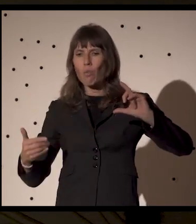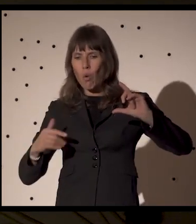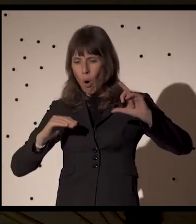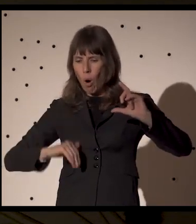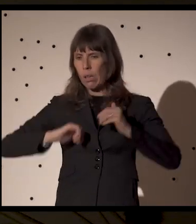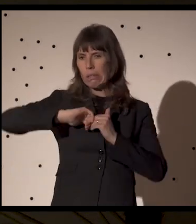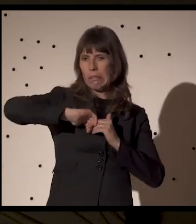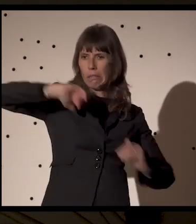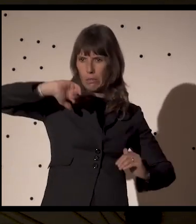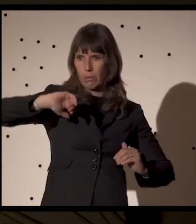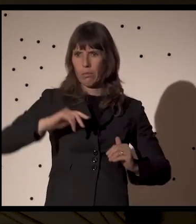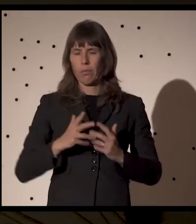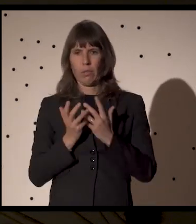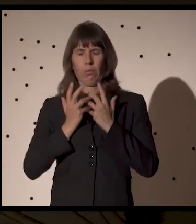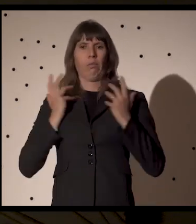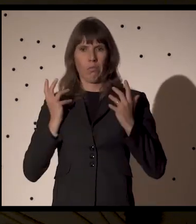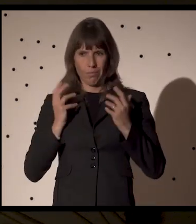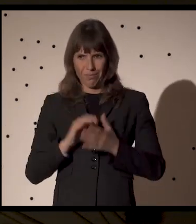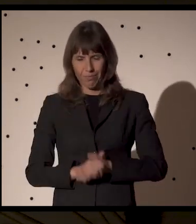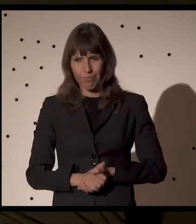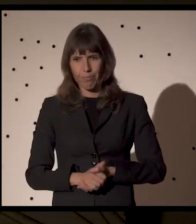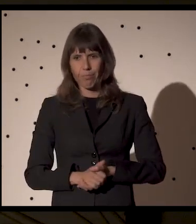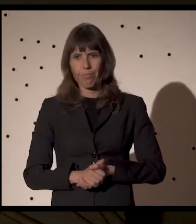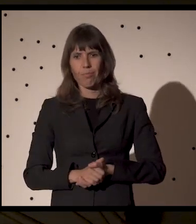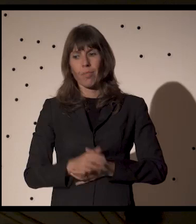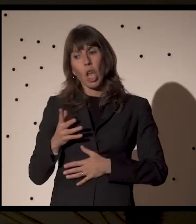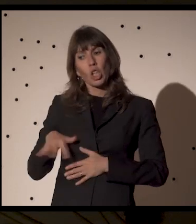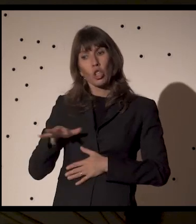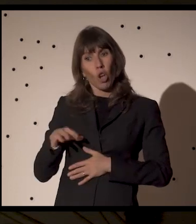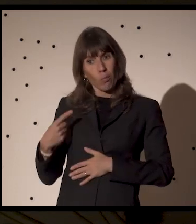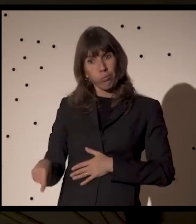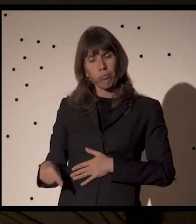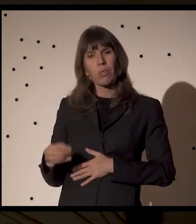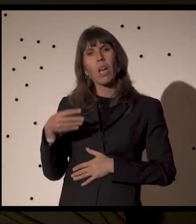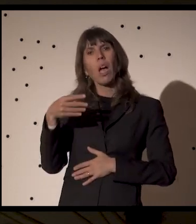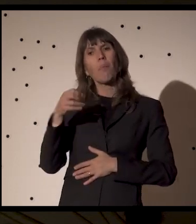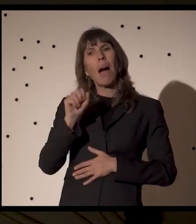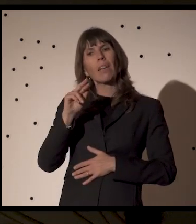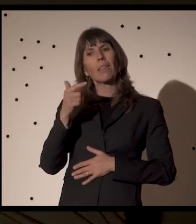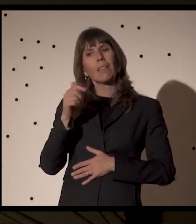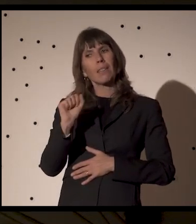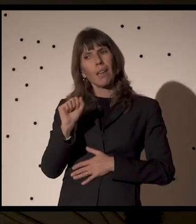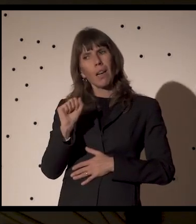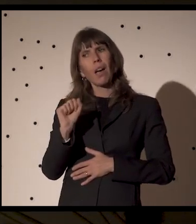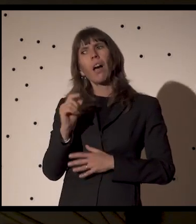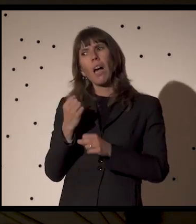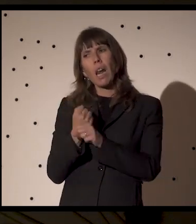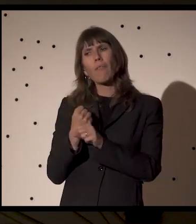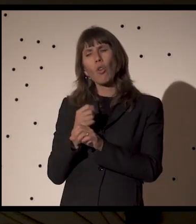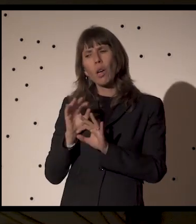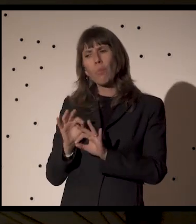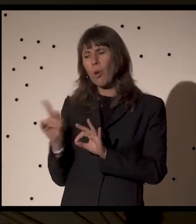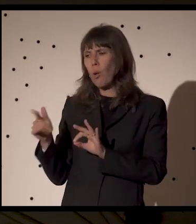quella zona Marta lavorerà su un sul tema del dialogo tra le specie